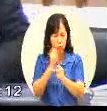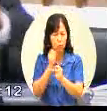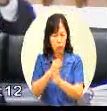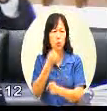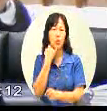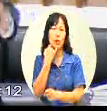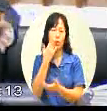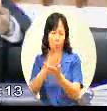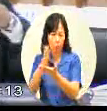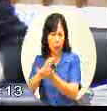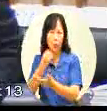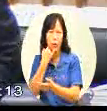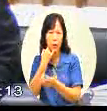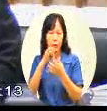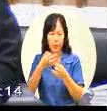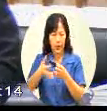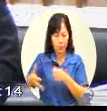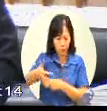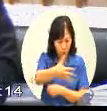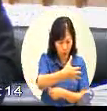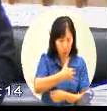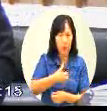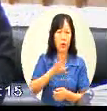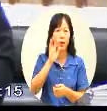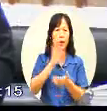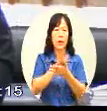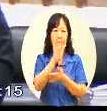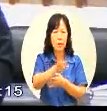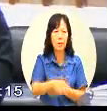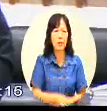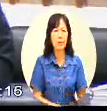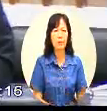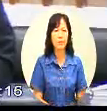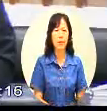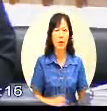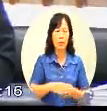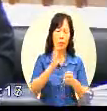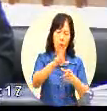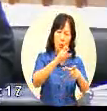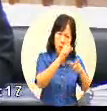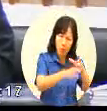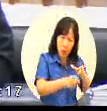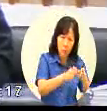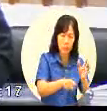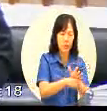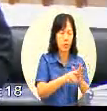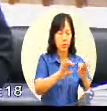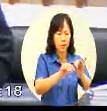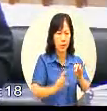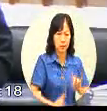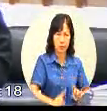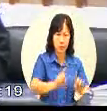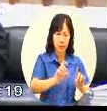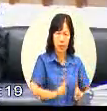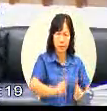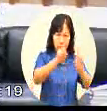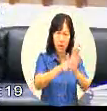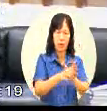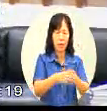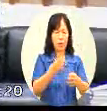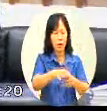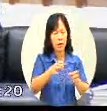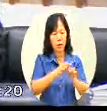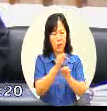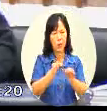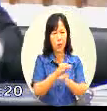办法处理，你只要把钱收进来，有企业因为调高地价税经营不善的，那我就经发局